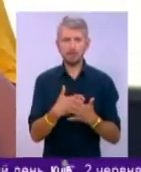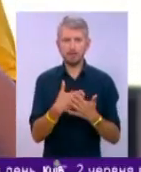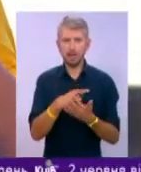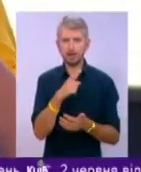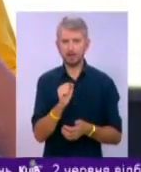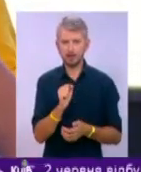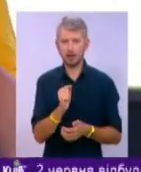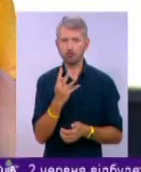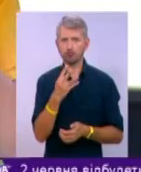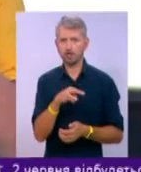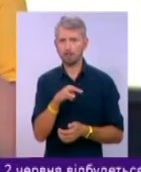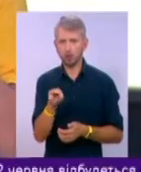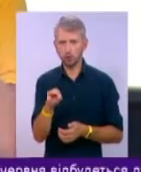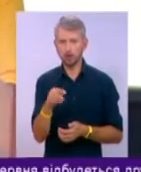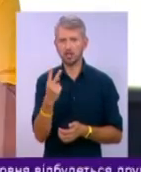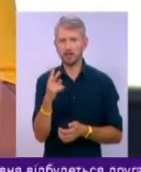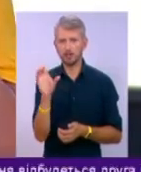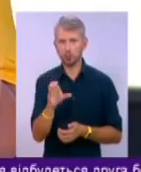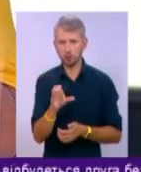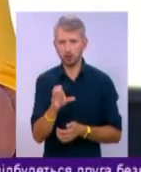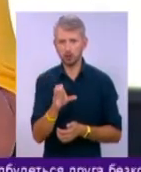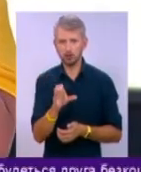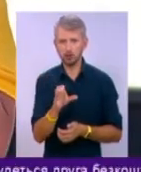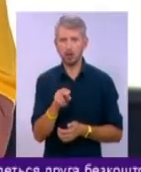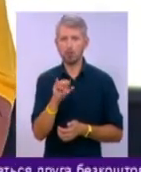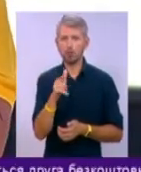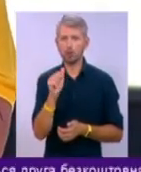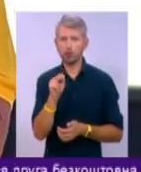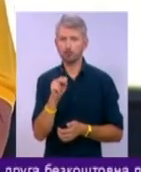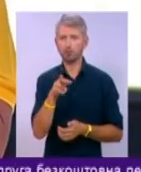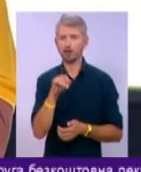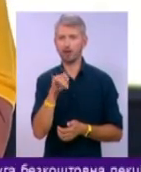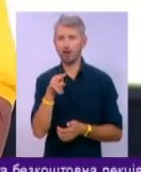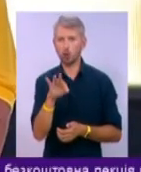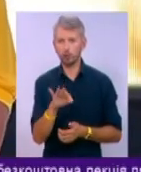за 4 минуты 2 секунды. Пугач Михайло.